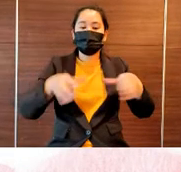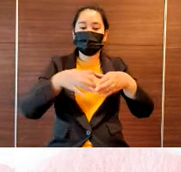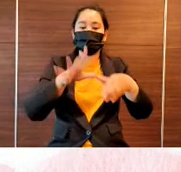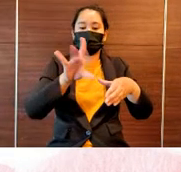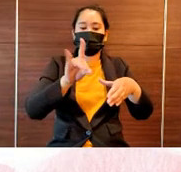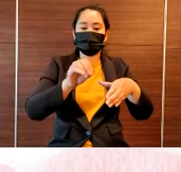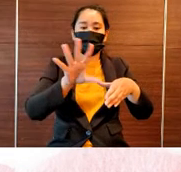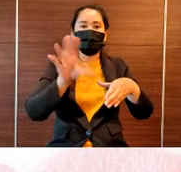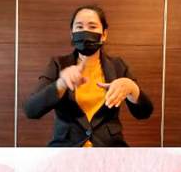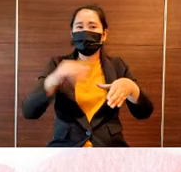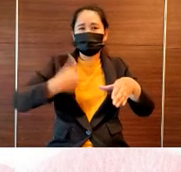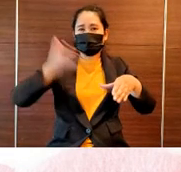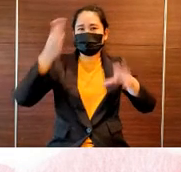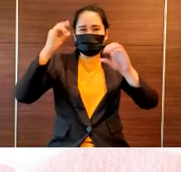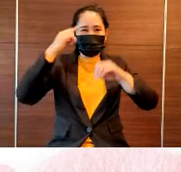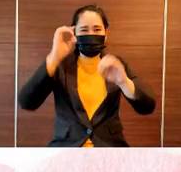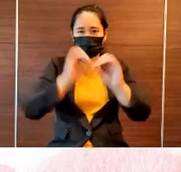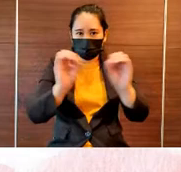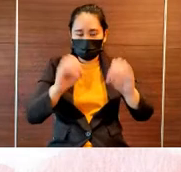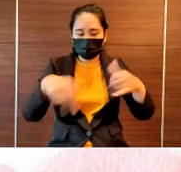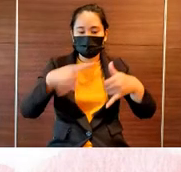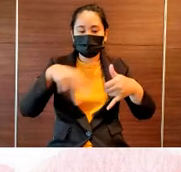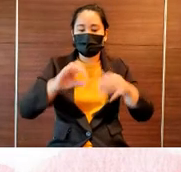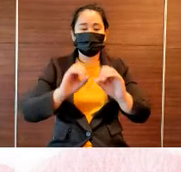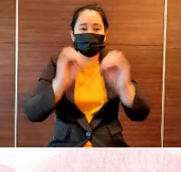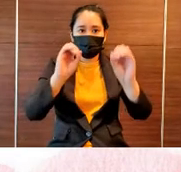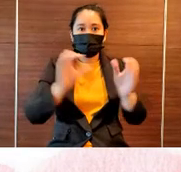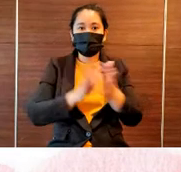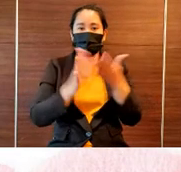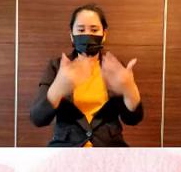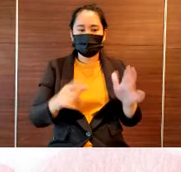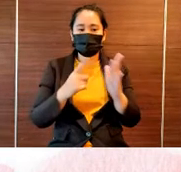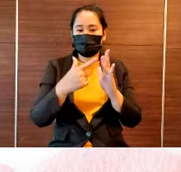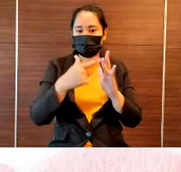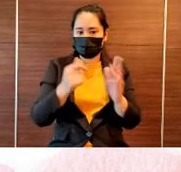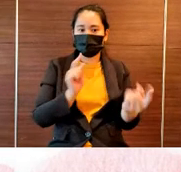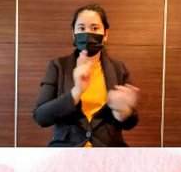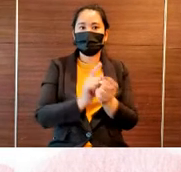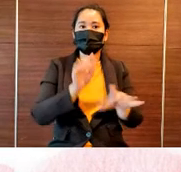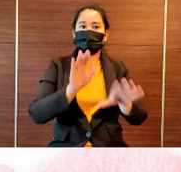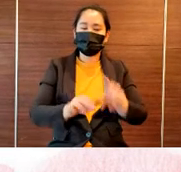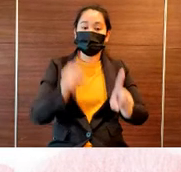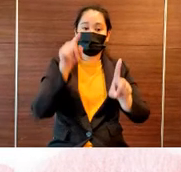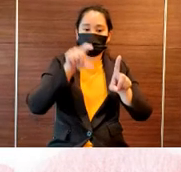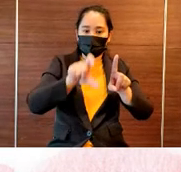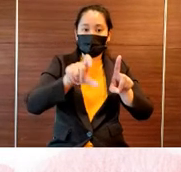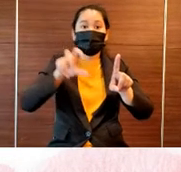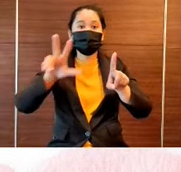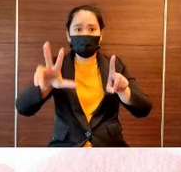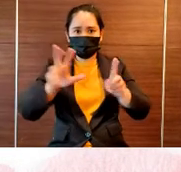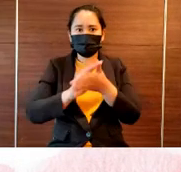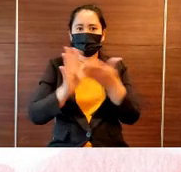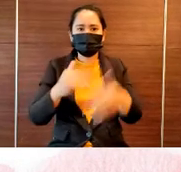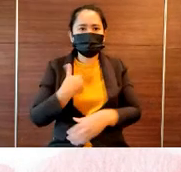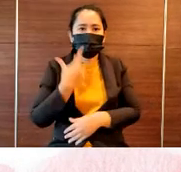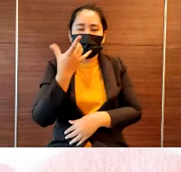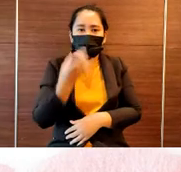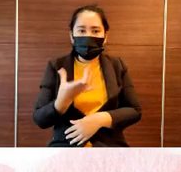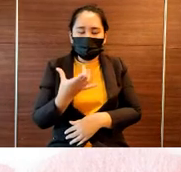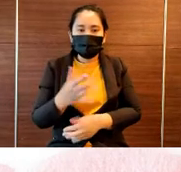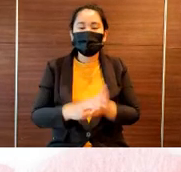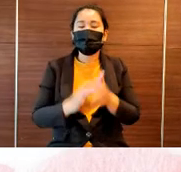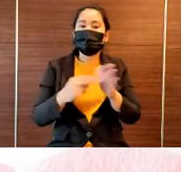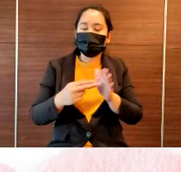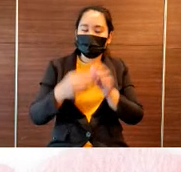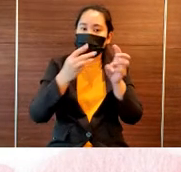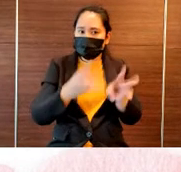85% นะครับทั้งที่แต่ก่อนไม่เคยคิดเลยที่จะตรวจนะครับนะแล้วก็ตรวจเจอประมาณ1ใน3คนอยู่ที่มารับบริการนั่นก็คือว่ามีอะไรที่เป็นตัวล่